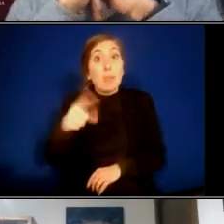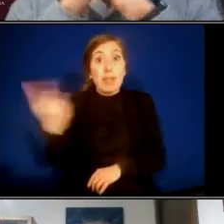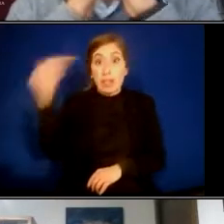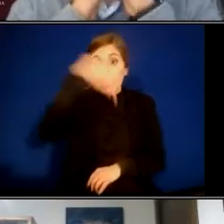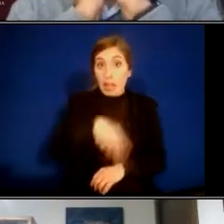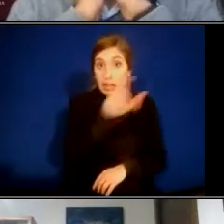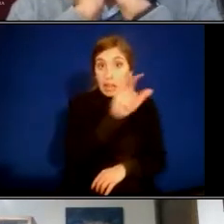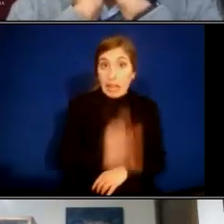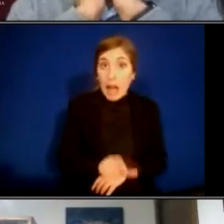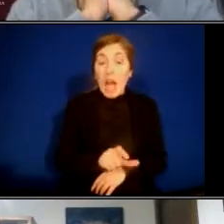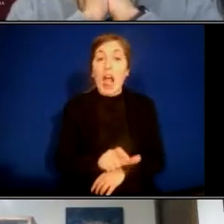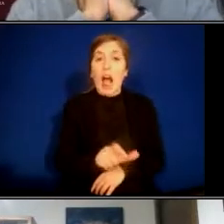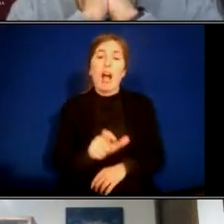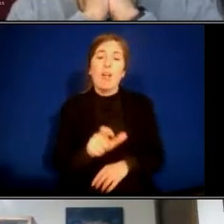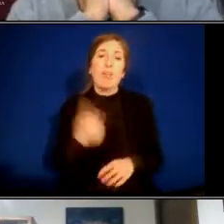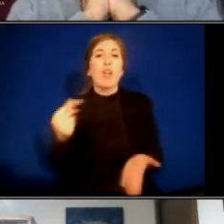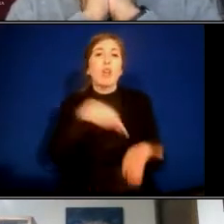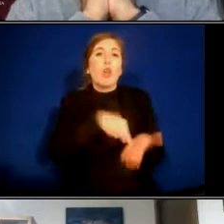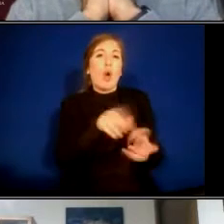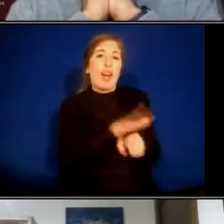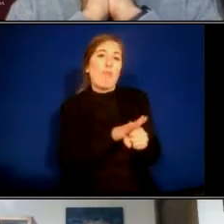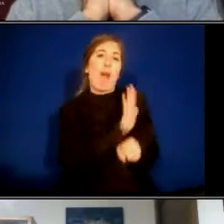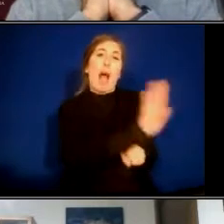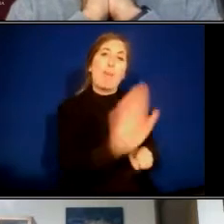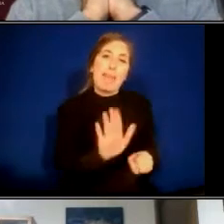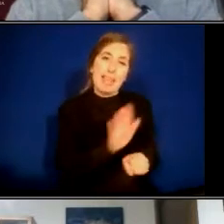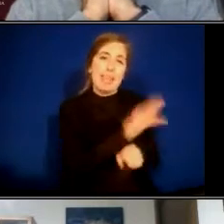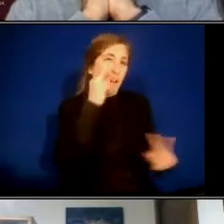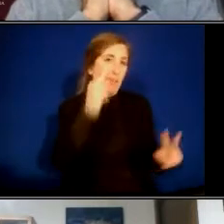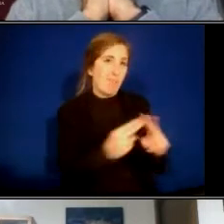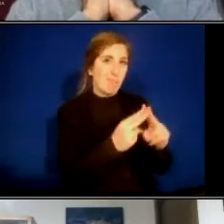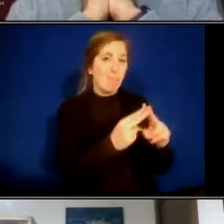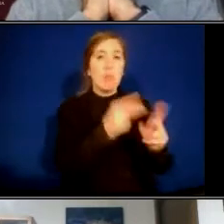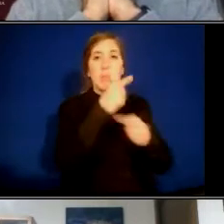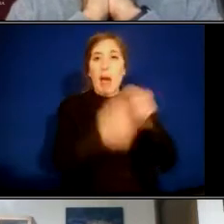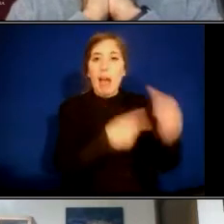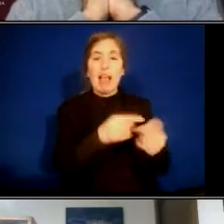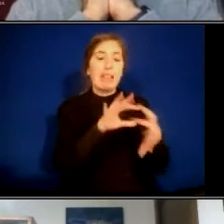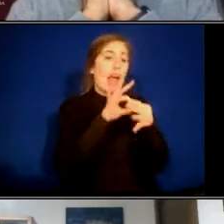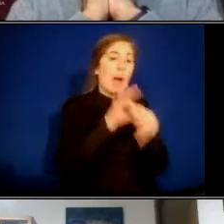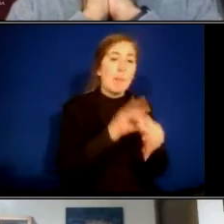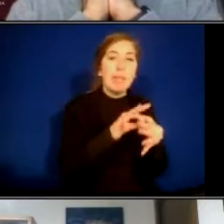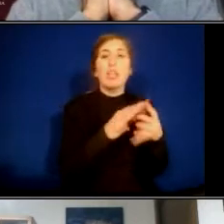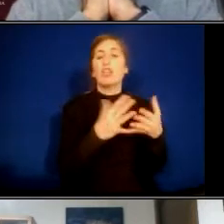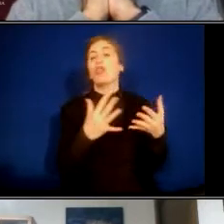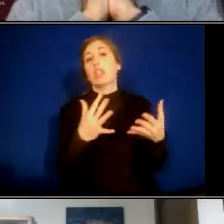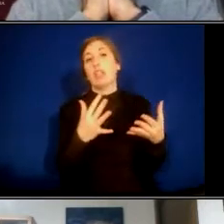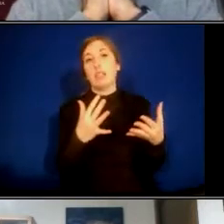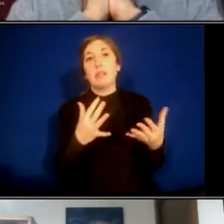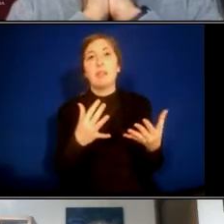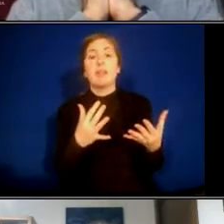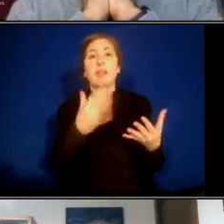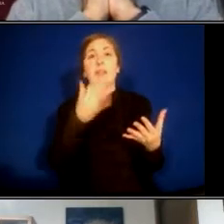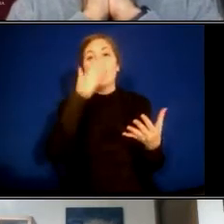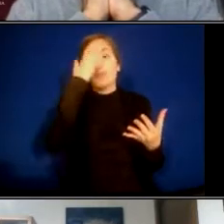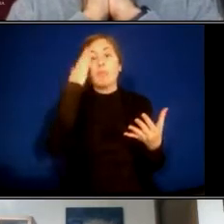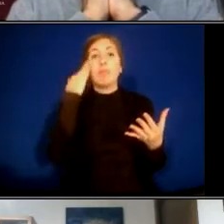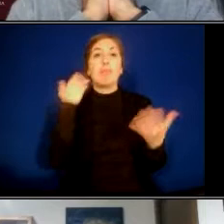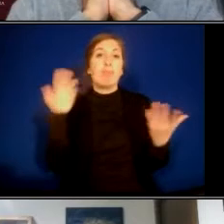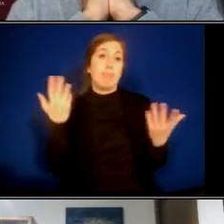ricongiunte, insomma, con i propri cari, con i parenti, con amici, e